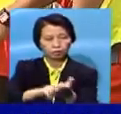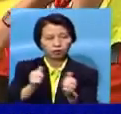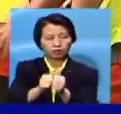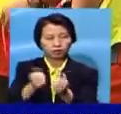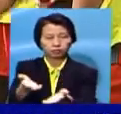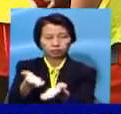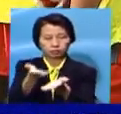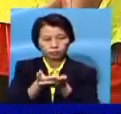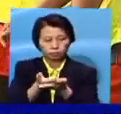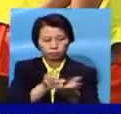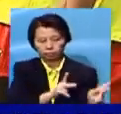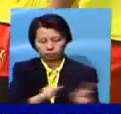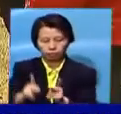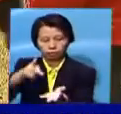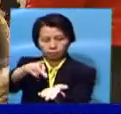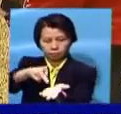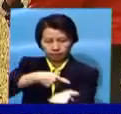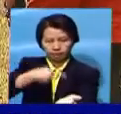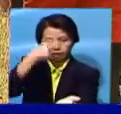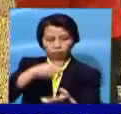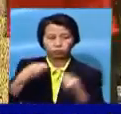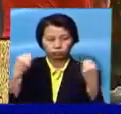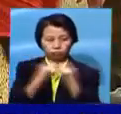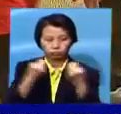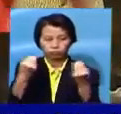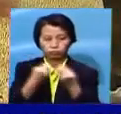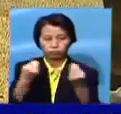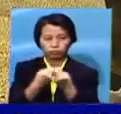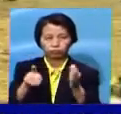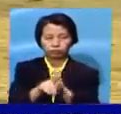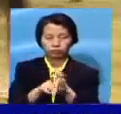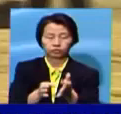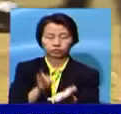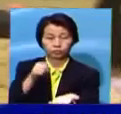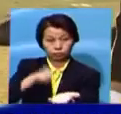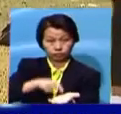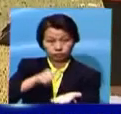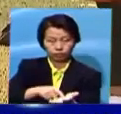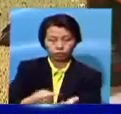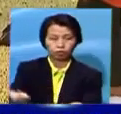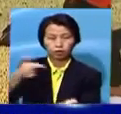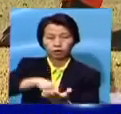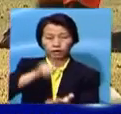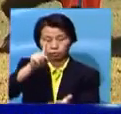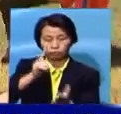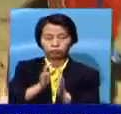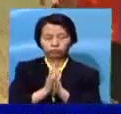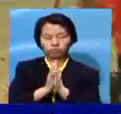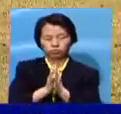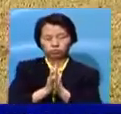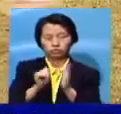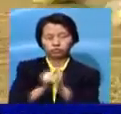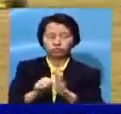mengemukakan pelan pembayaran untuk jumlah-jumlah yang tertunggak manakala dua lagi rayuan